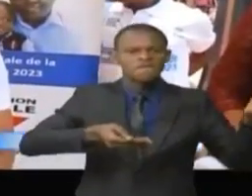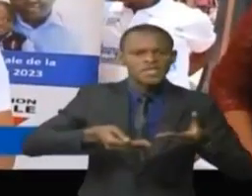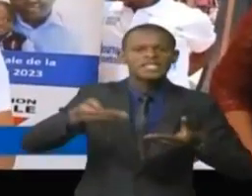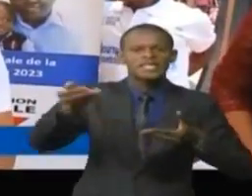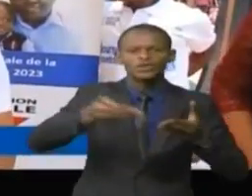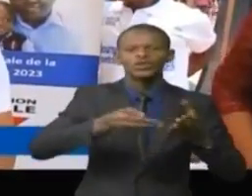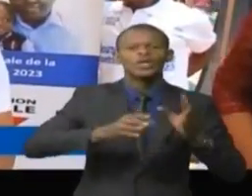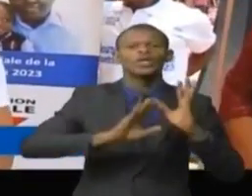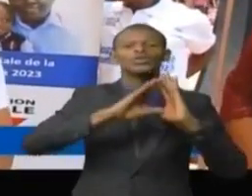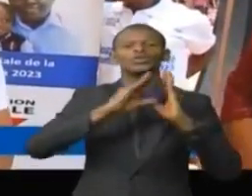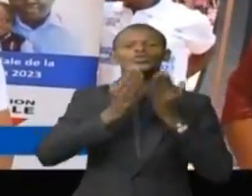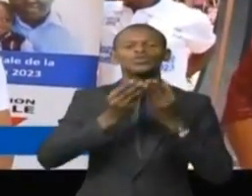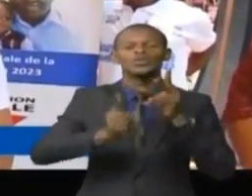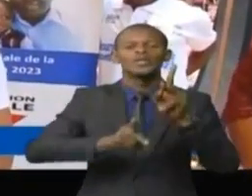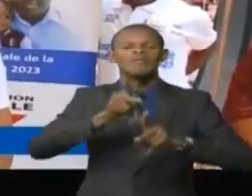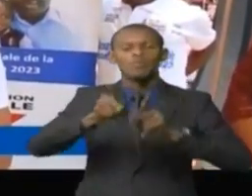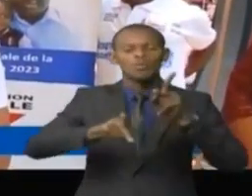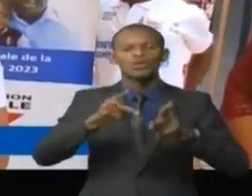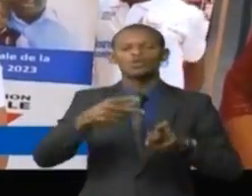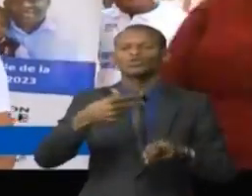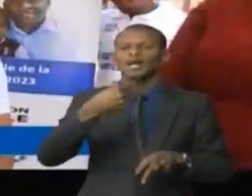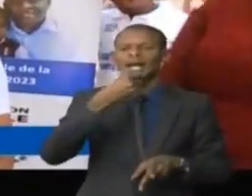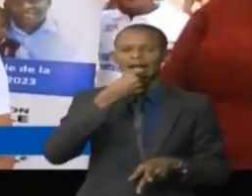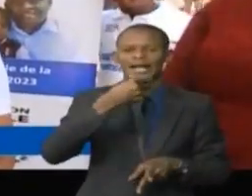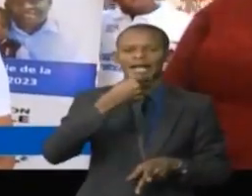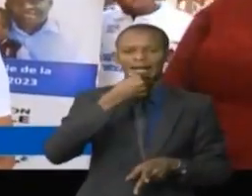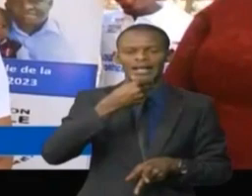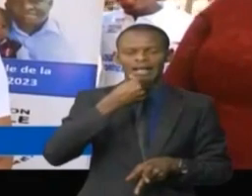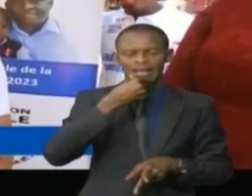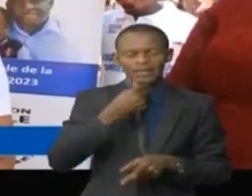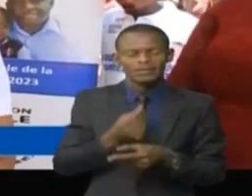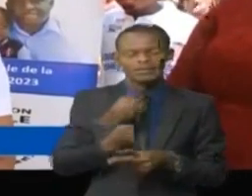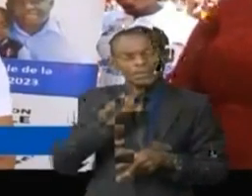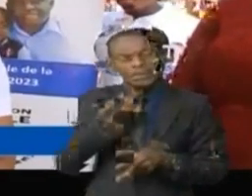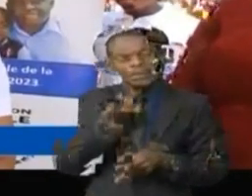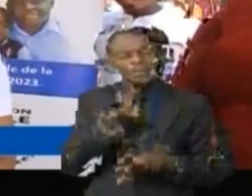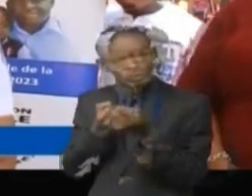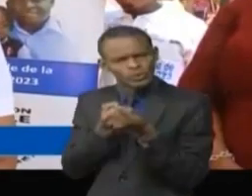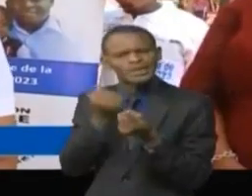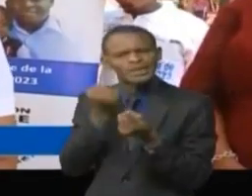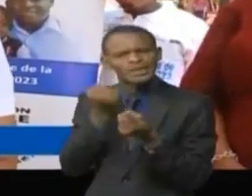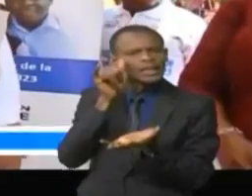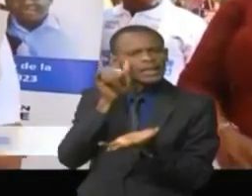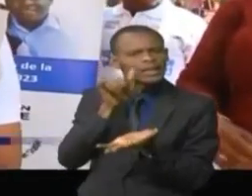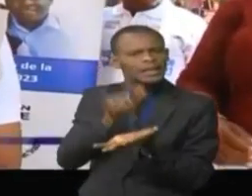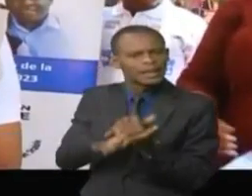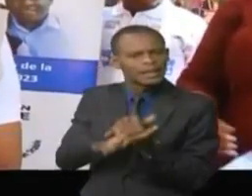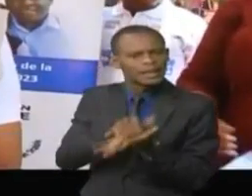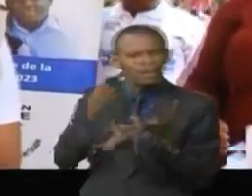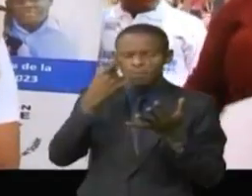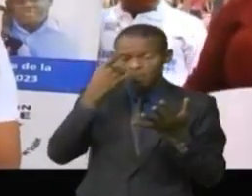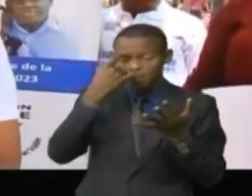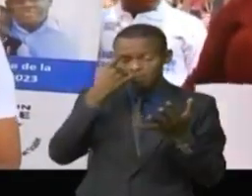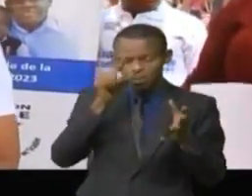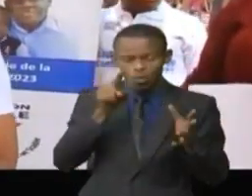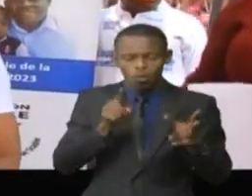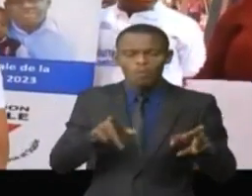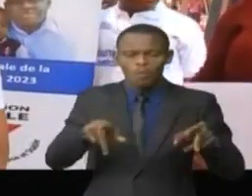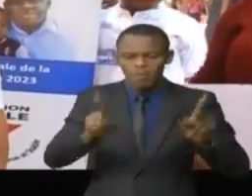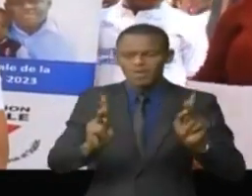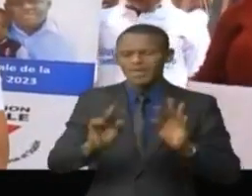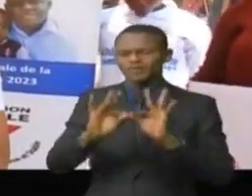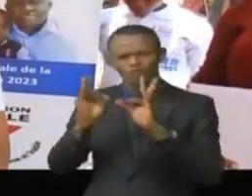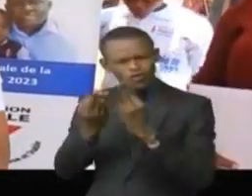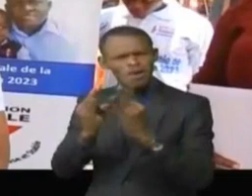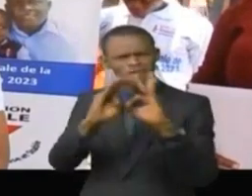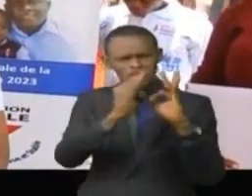Tous les acteurs des divers secteurs à œuvrer en faveur de la promotion de la planification